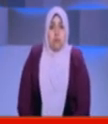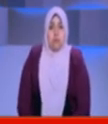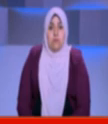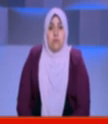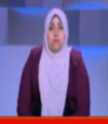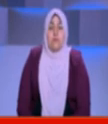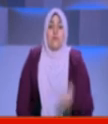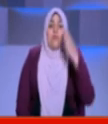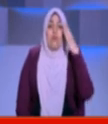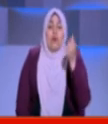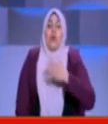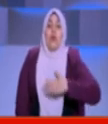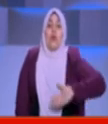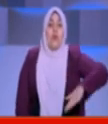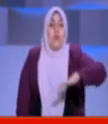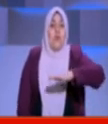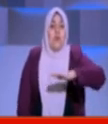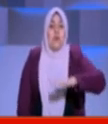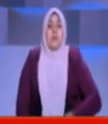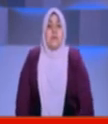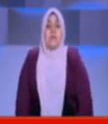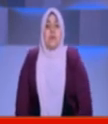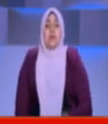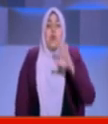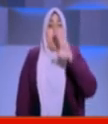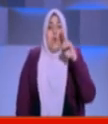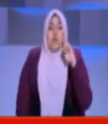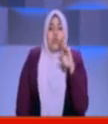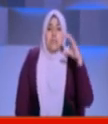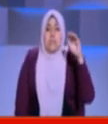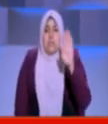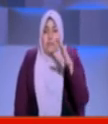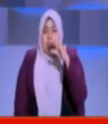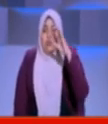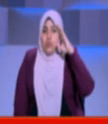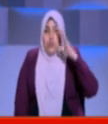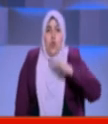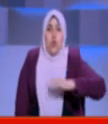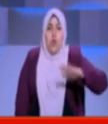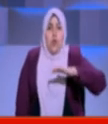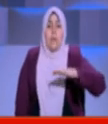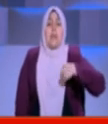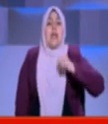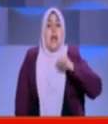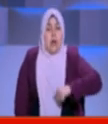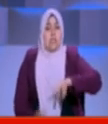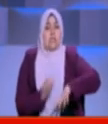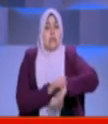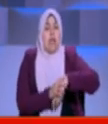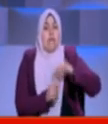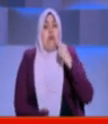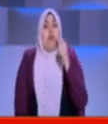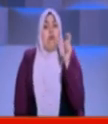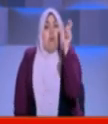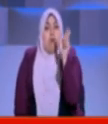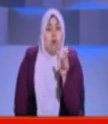تحية طيبة لكم ولقناتكم الموقرة وللأستاذ المشاهدين. سيد العزيز، الآن لأن مسألة التكليف وهذه المطبات هي